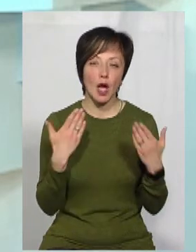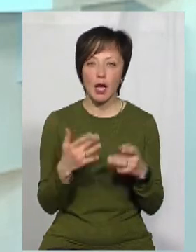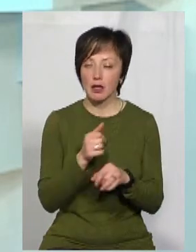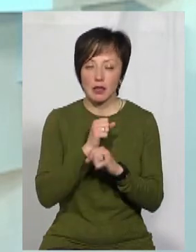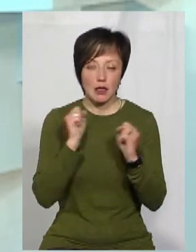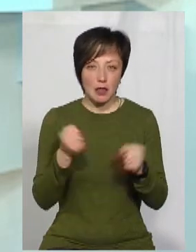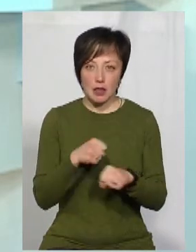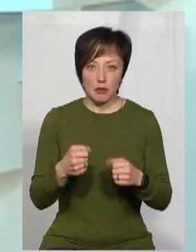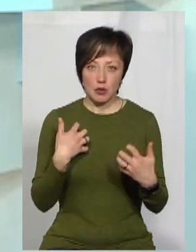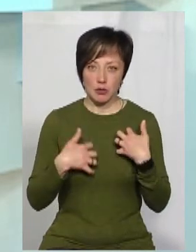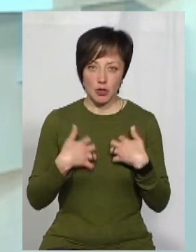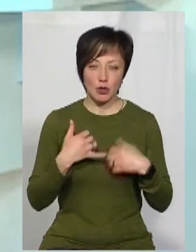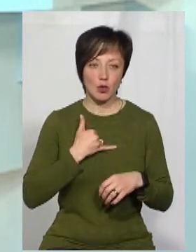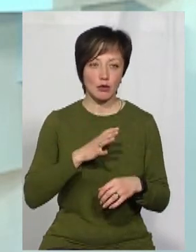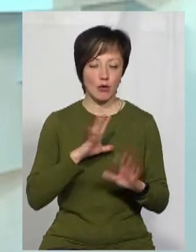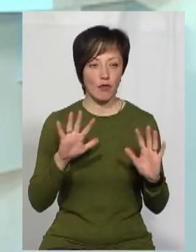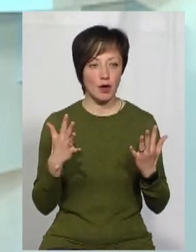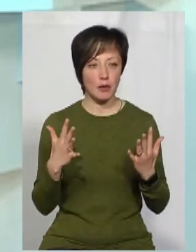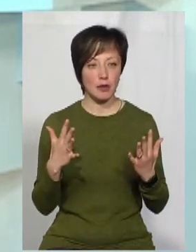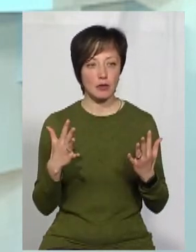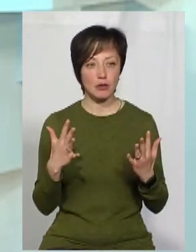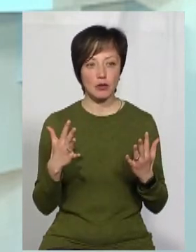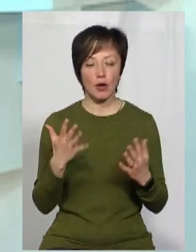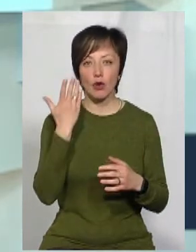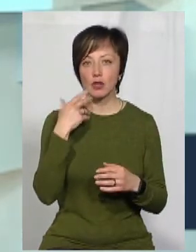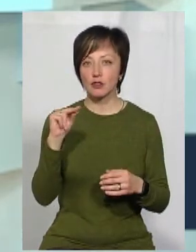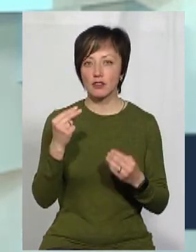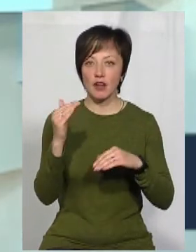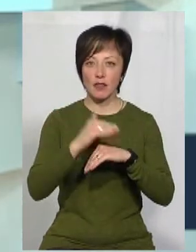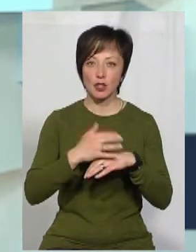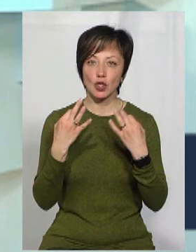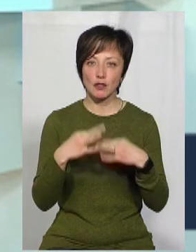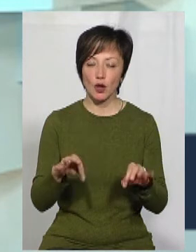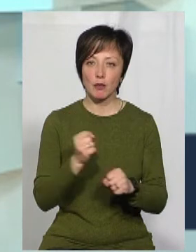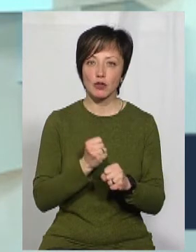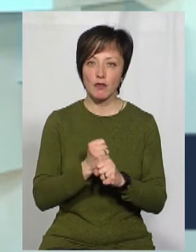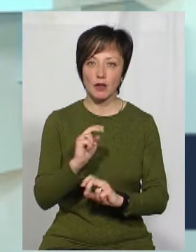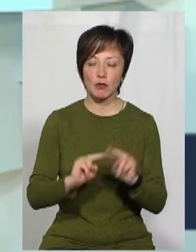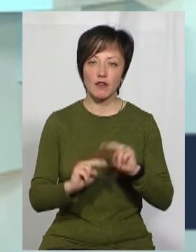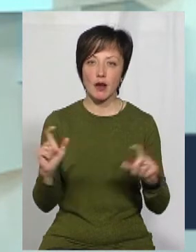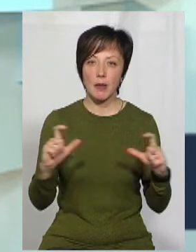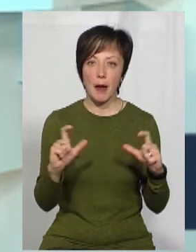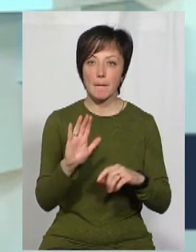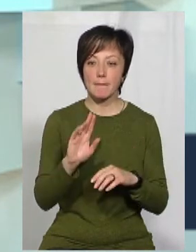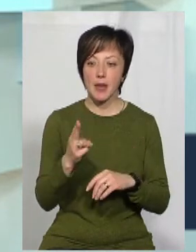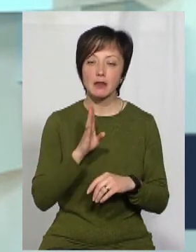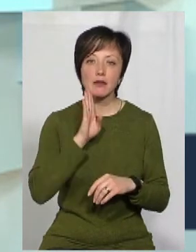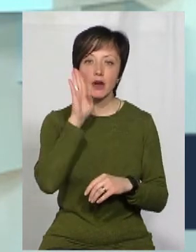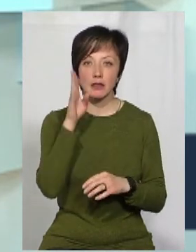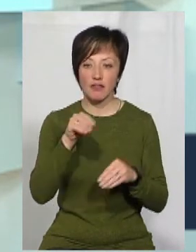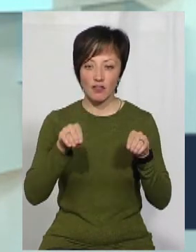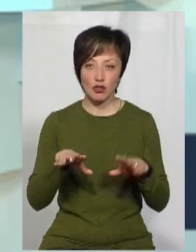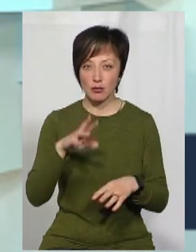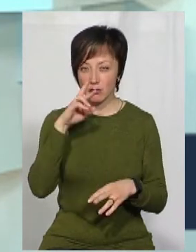тут не можна поспішати. У нас же був випадок, коли в четвер ввечері дозволили працювати будівельним магазином, а в п'ятницю вранці вирішили,